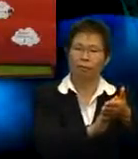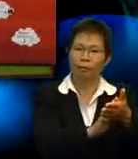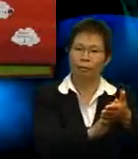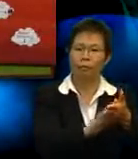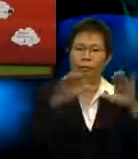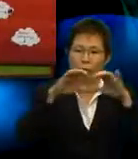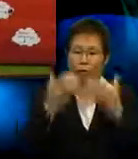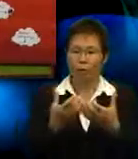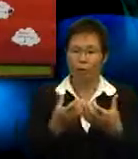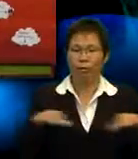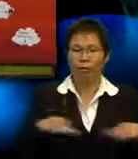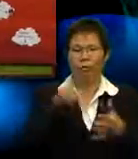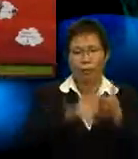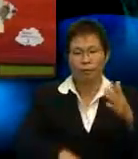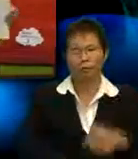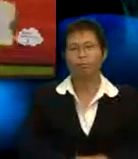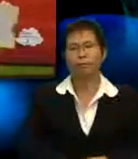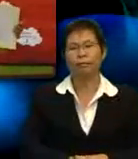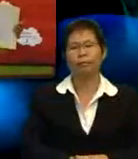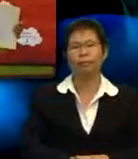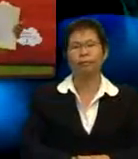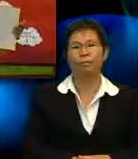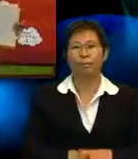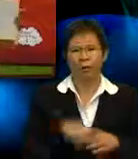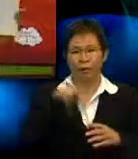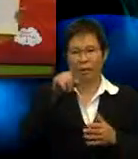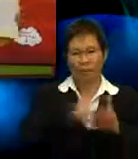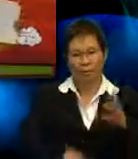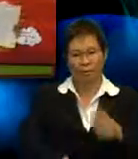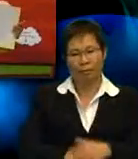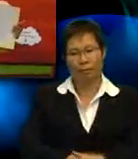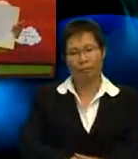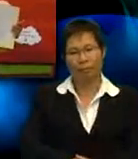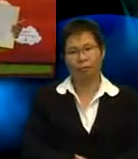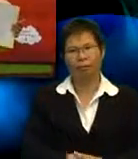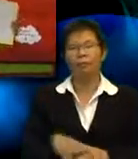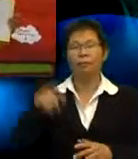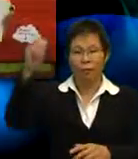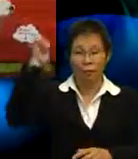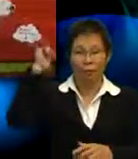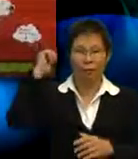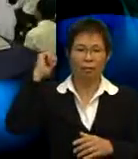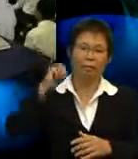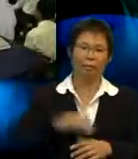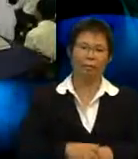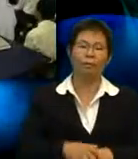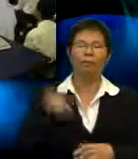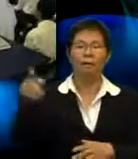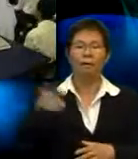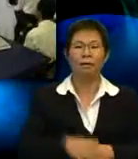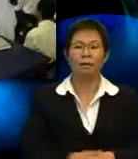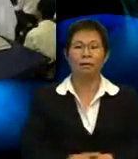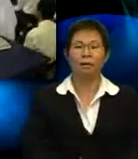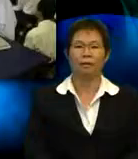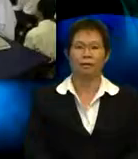adalah kumpulan apa? Merah. Bagus. Kumpulan ni? Kuning. Kumpulan belakang? Kuning. Kumpulan sana? Kuning.